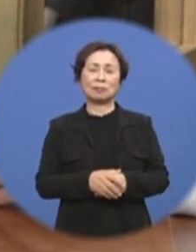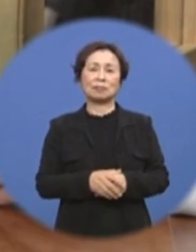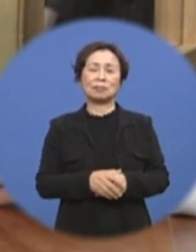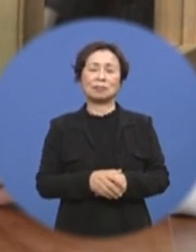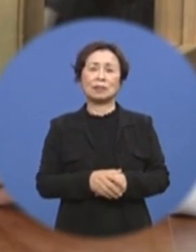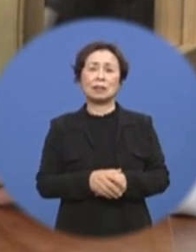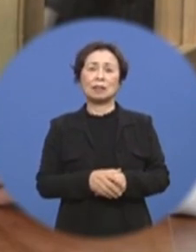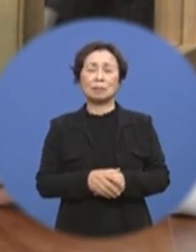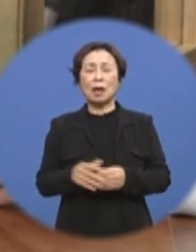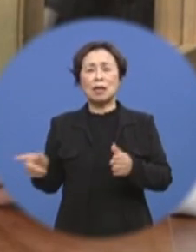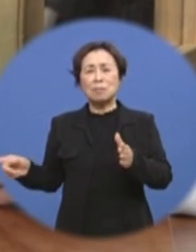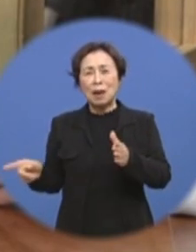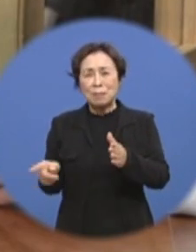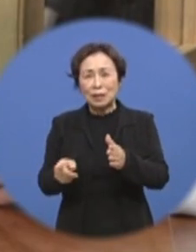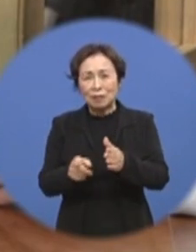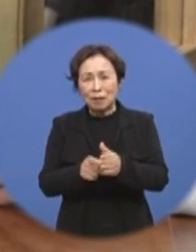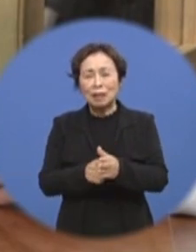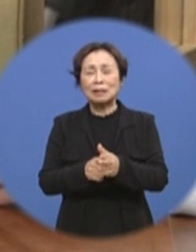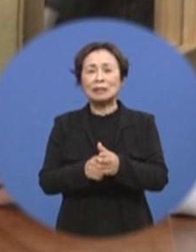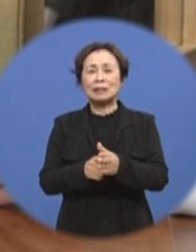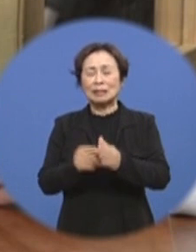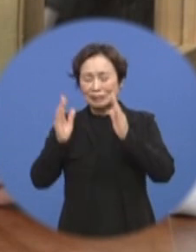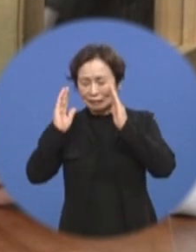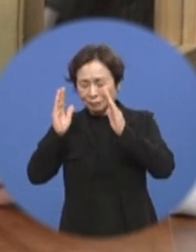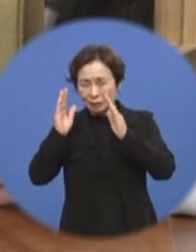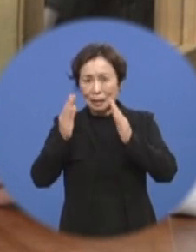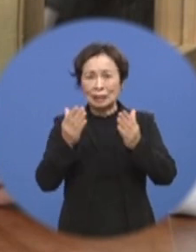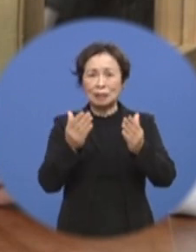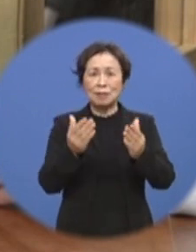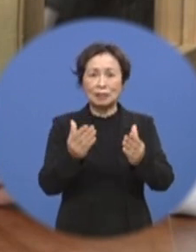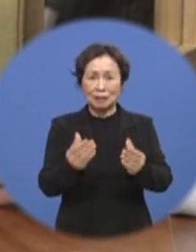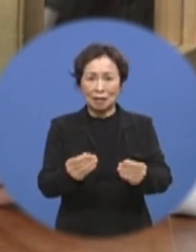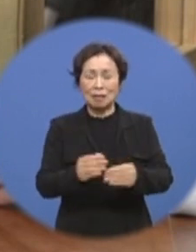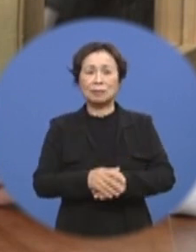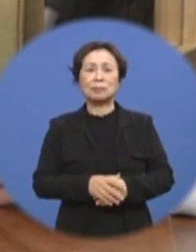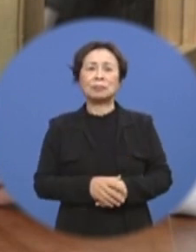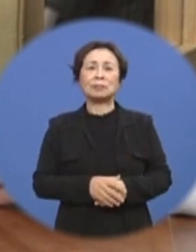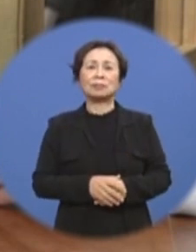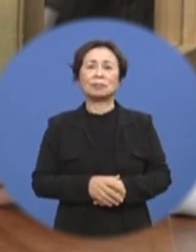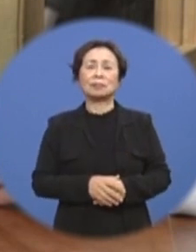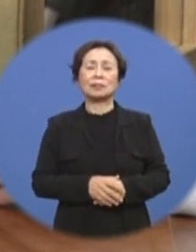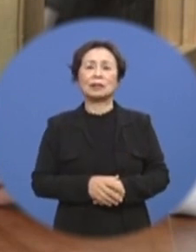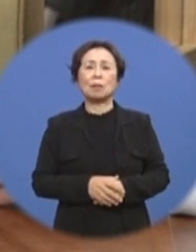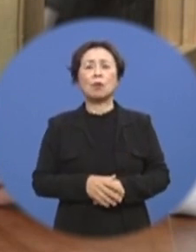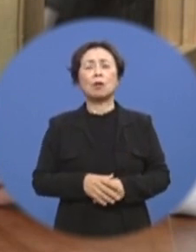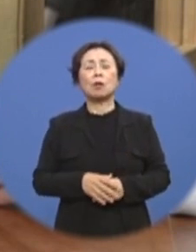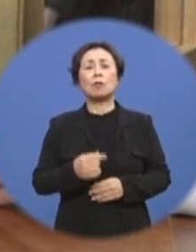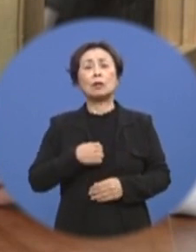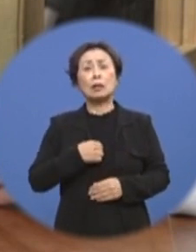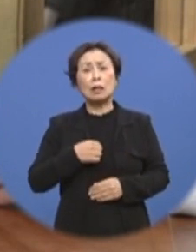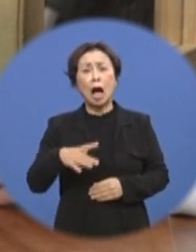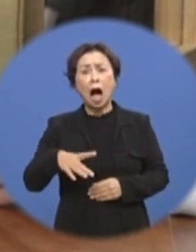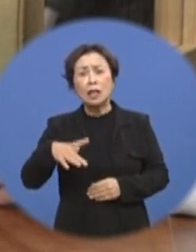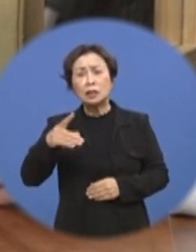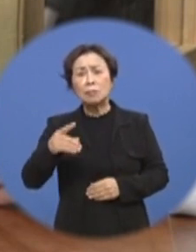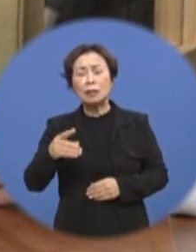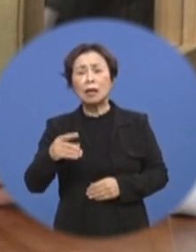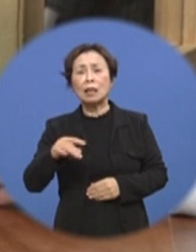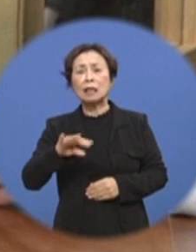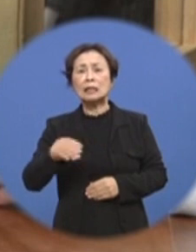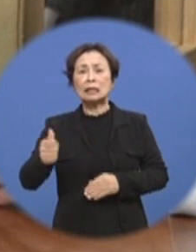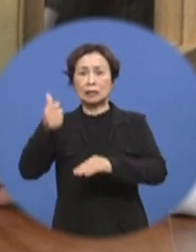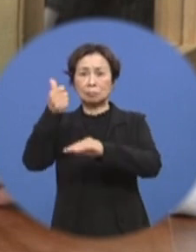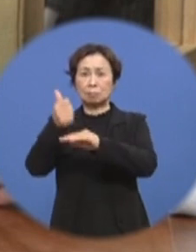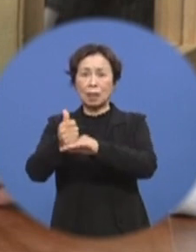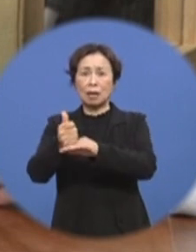今までなんとかやってきたんですけどっぽを思い出していただきますと私が就任した時って財政は2年半で